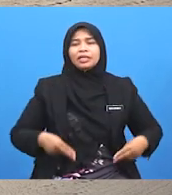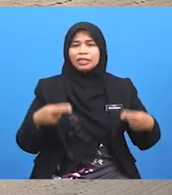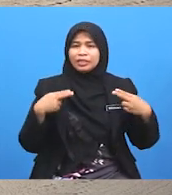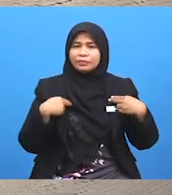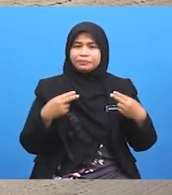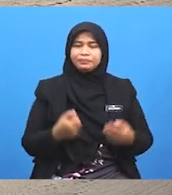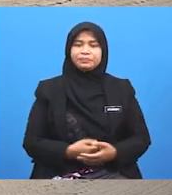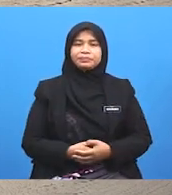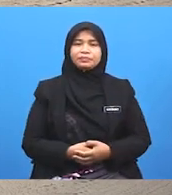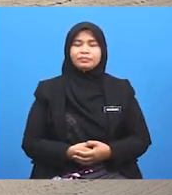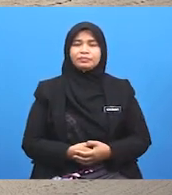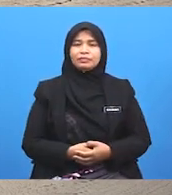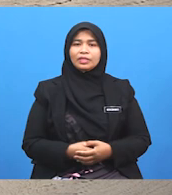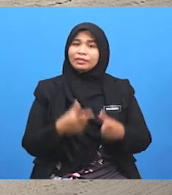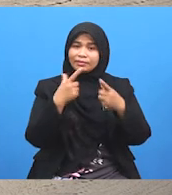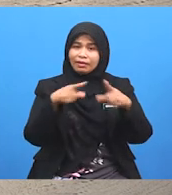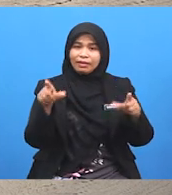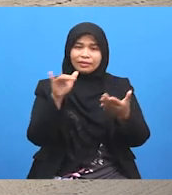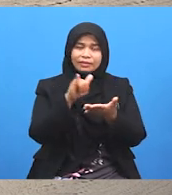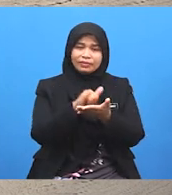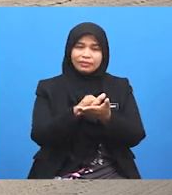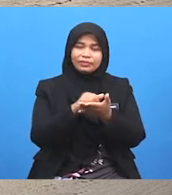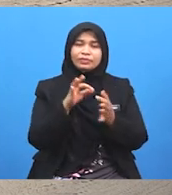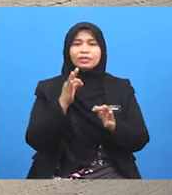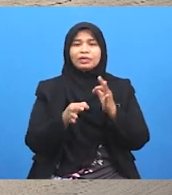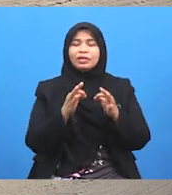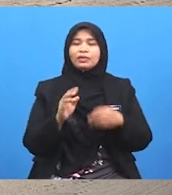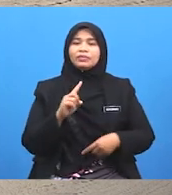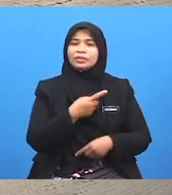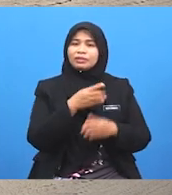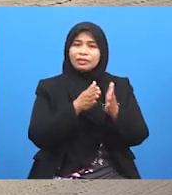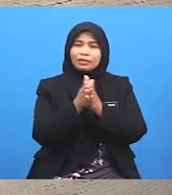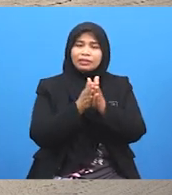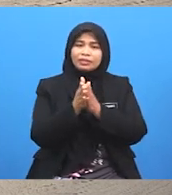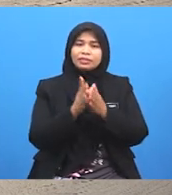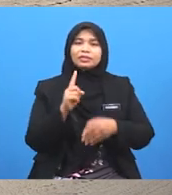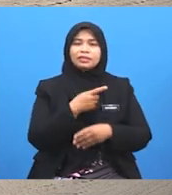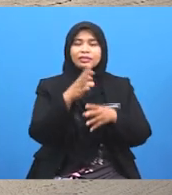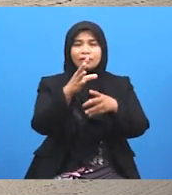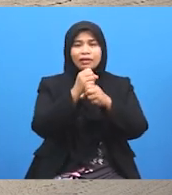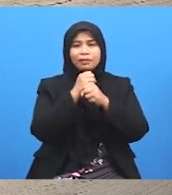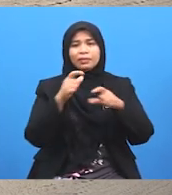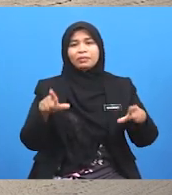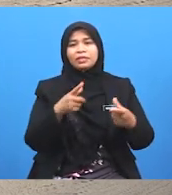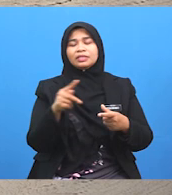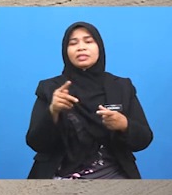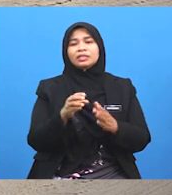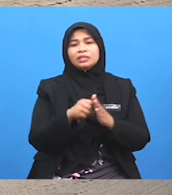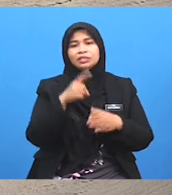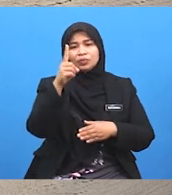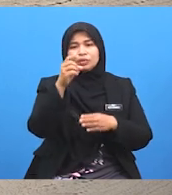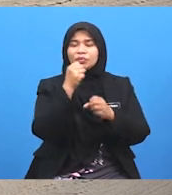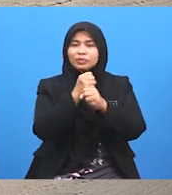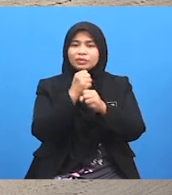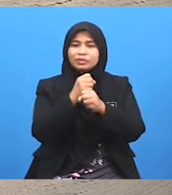yang diingini. Selain itu, sekiranya kita rajin, kita dapat melaksanakan